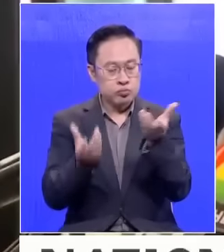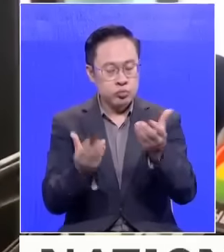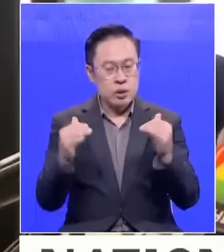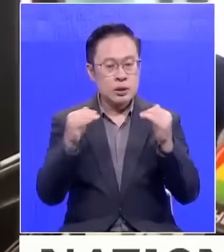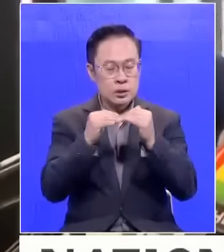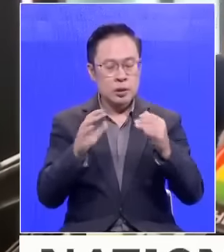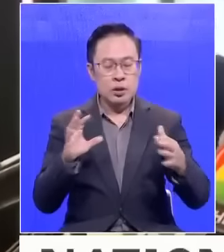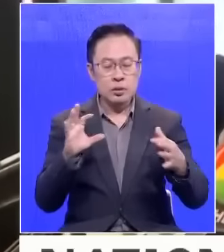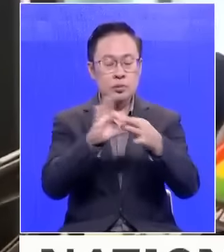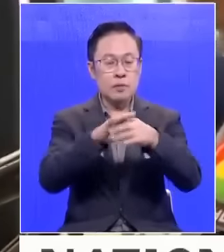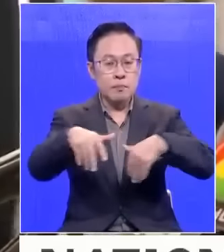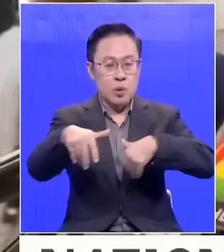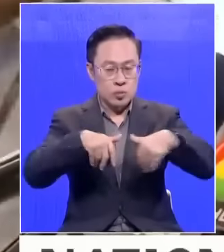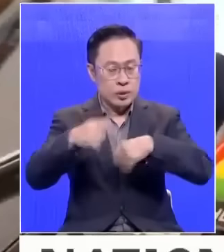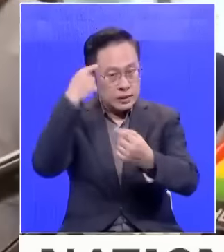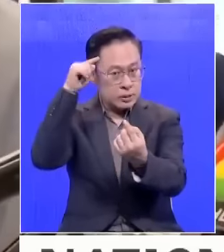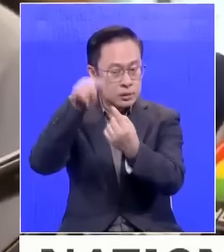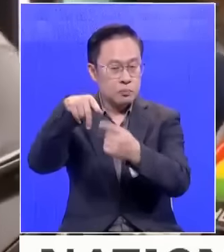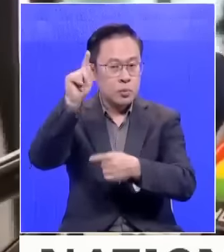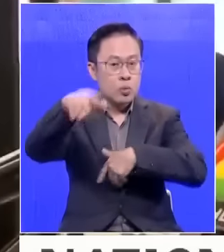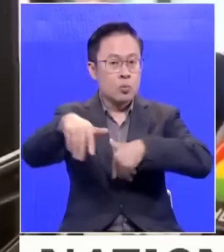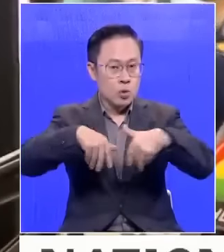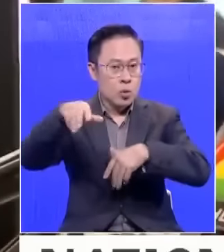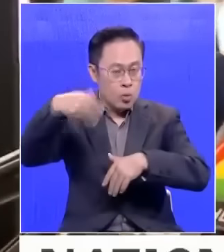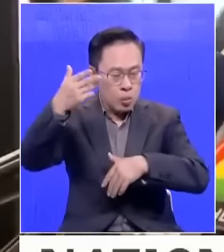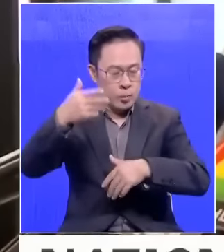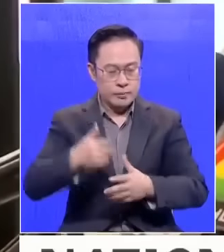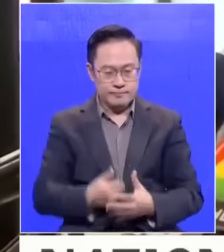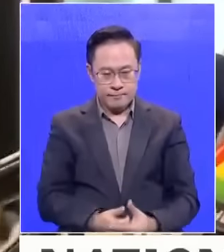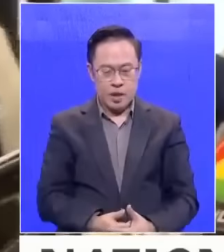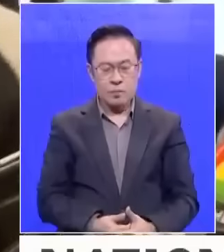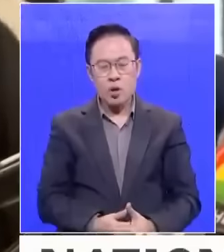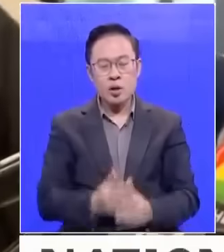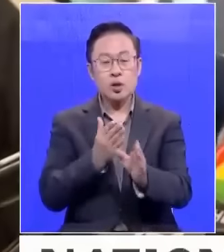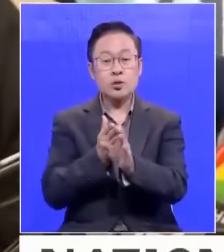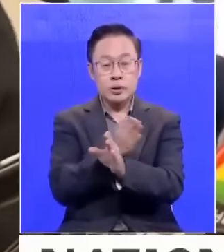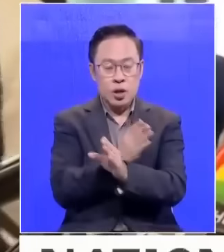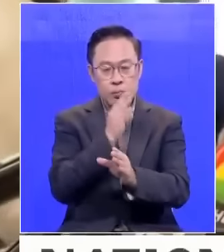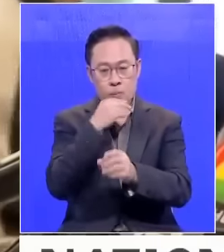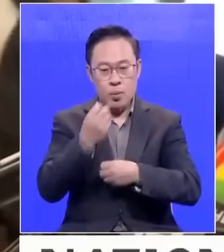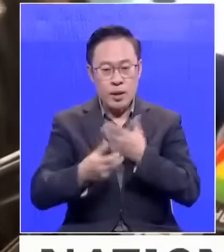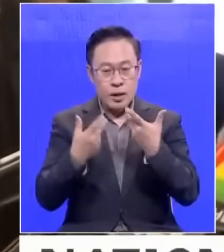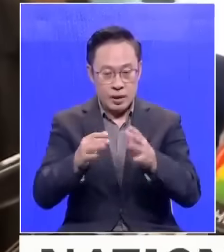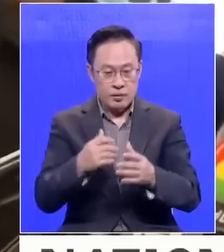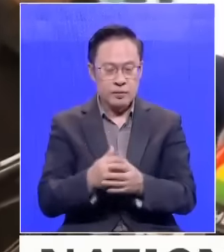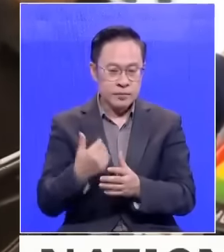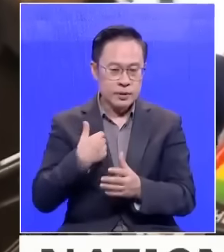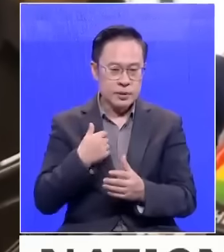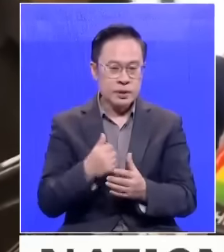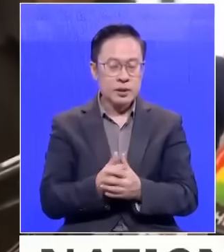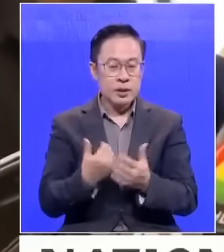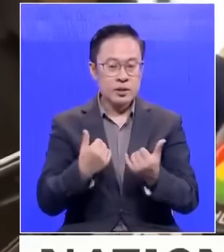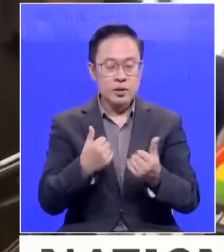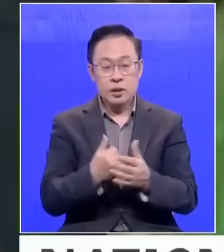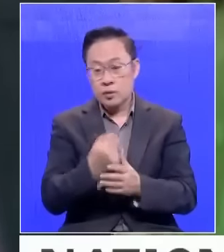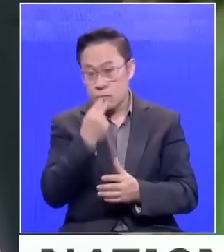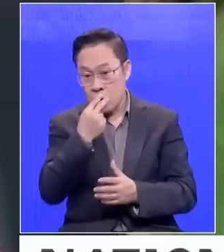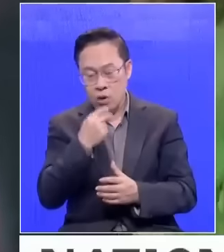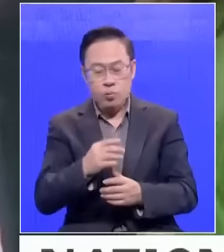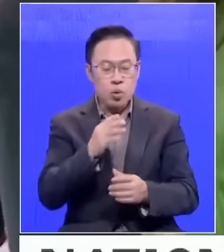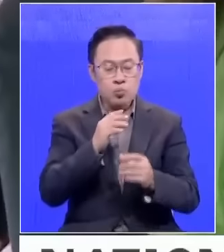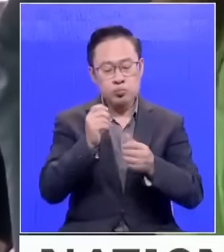าชนมากขึ้นนั่นเองนะคะหลังจากสัมภาษณ์แล้วคุณคะอาจารย์นันทนาจะมี FC ด้วยนะคะเดินออกไปที่ด้านหน้าอาคารเ